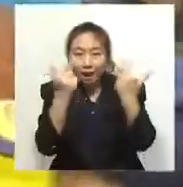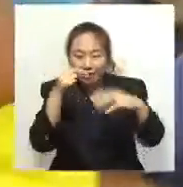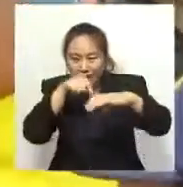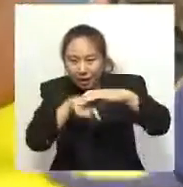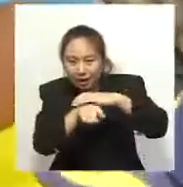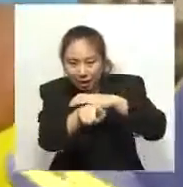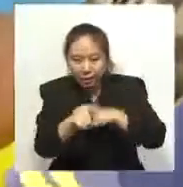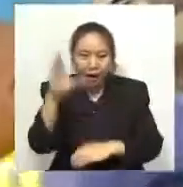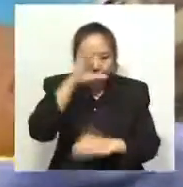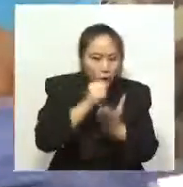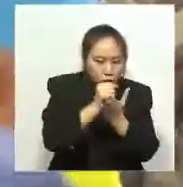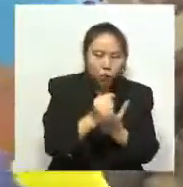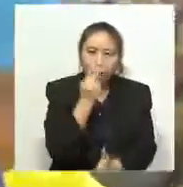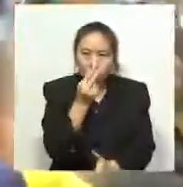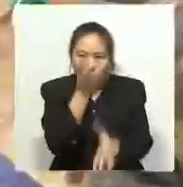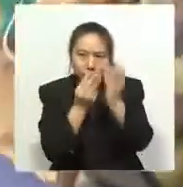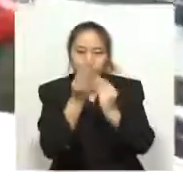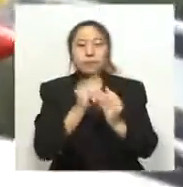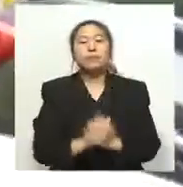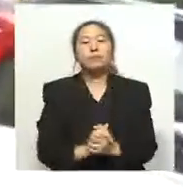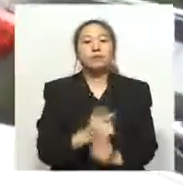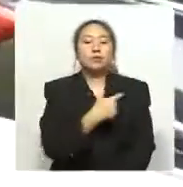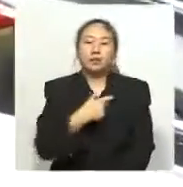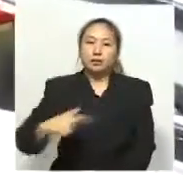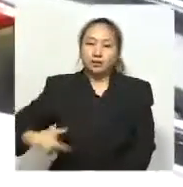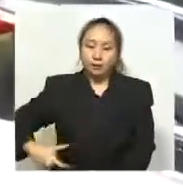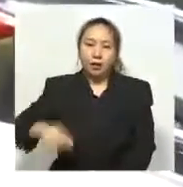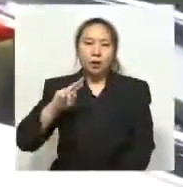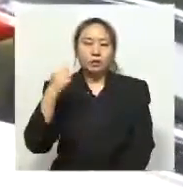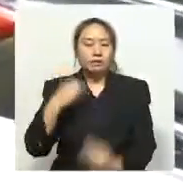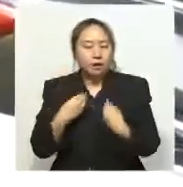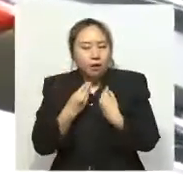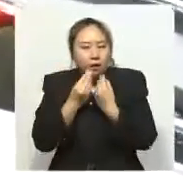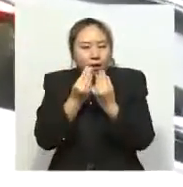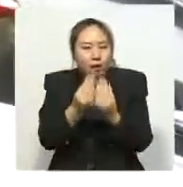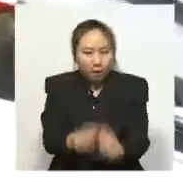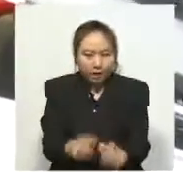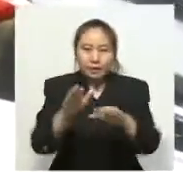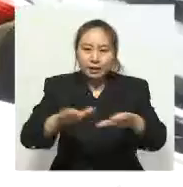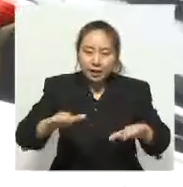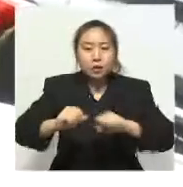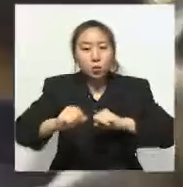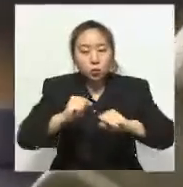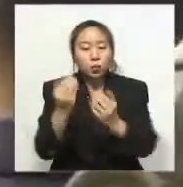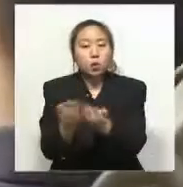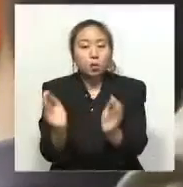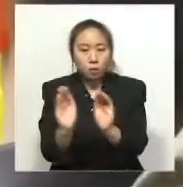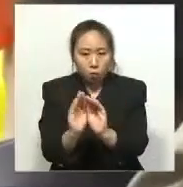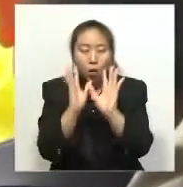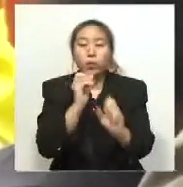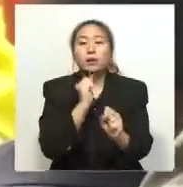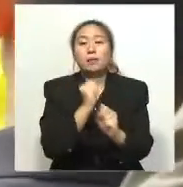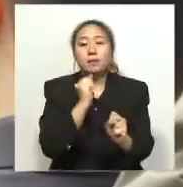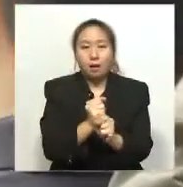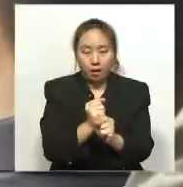อยู่ภายในถ้ำอย่างใกล้ชิดนับเป็นพระมหากรุณาธิคุณอย่างหาที่สุดมิได้สำหรับเยาวชนและครอบครัวรวมทั้งเจ้าหน้าที่